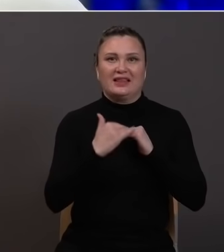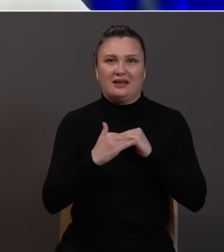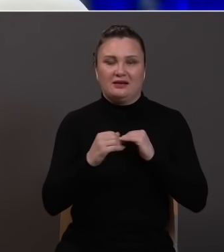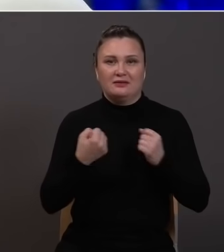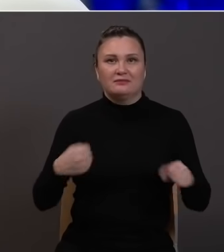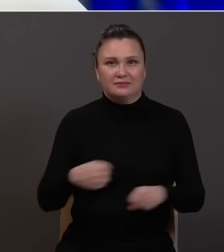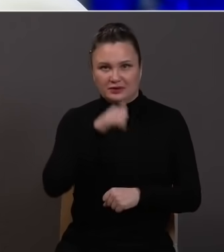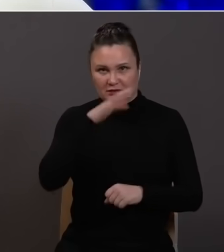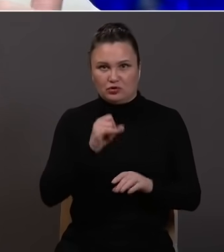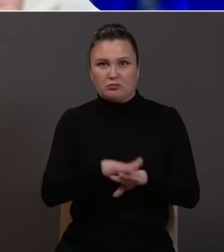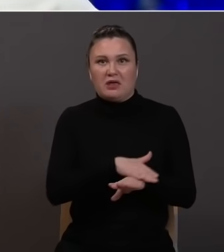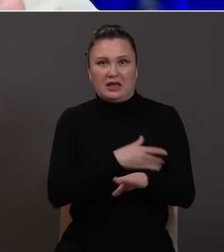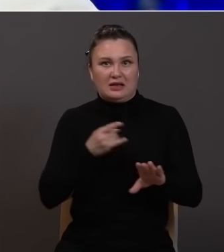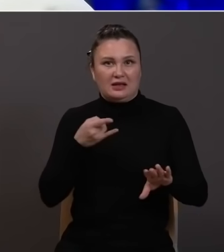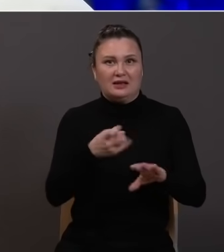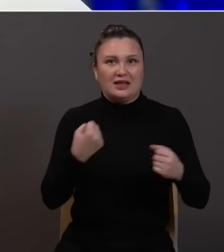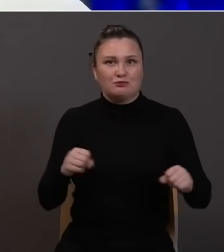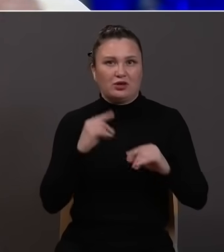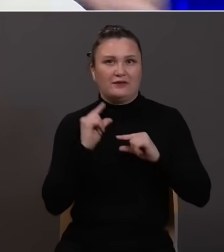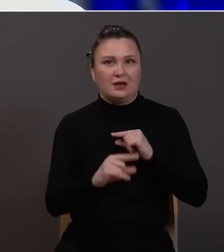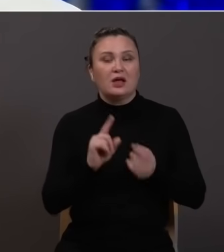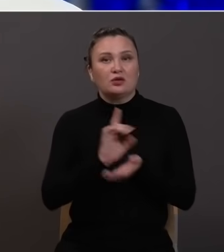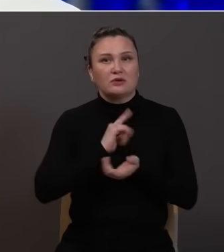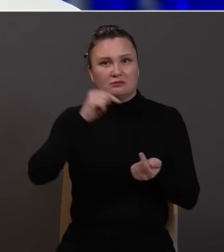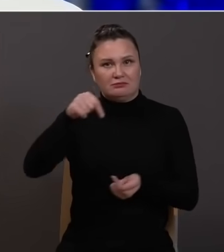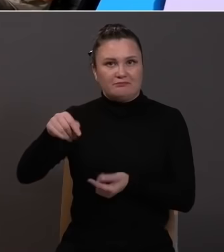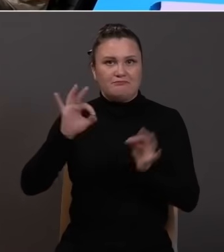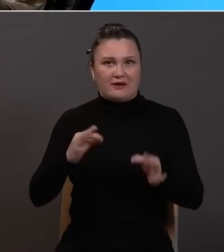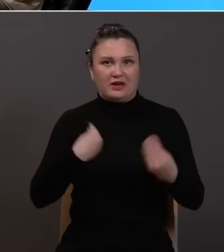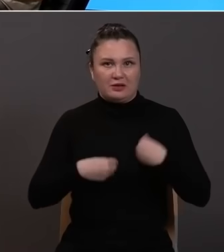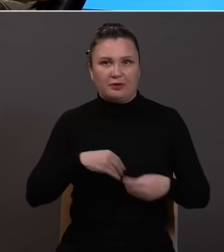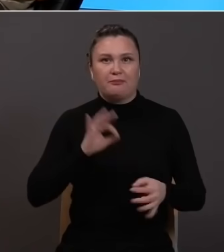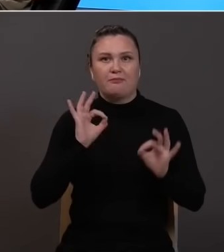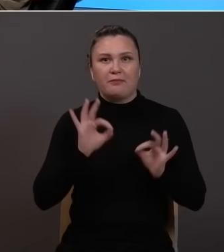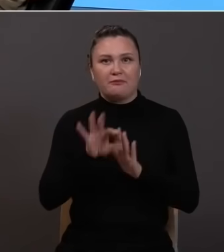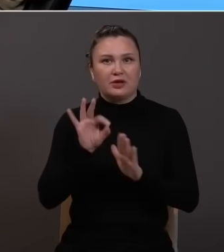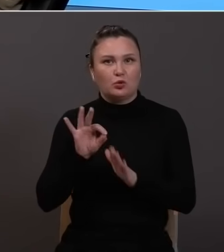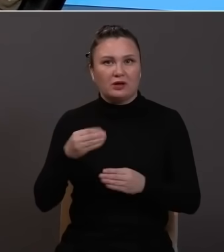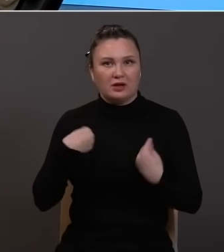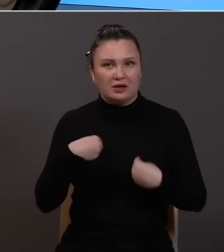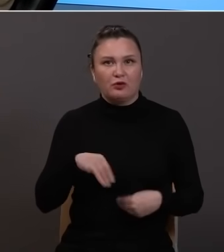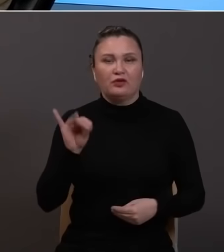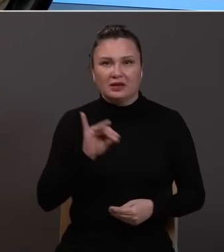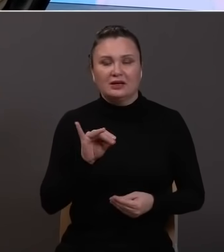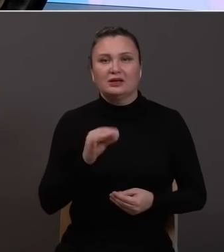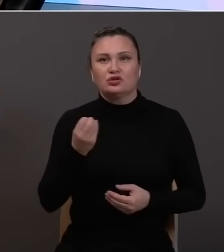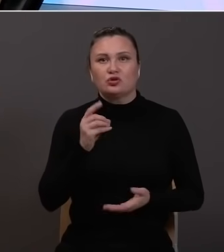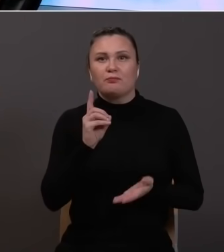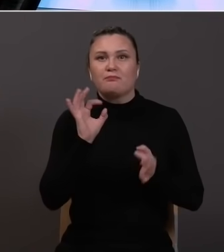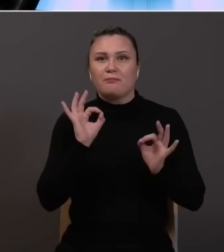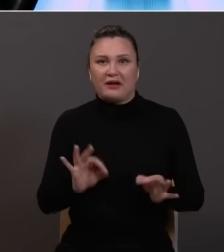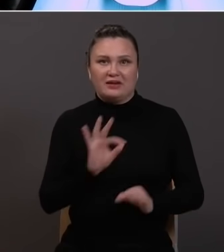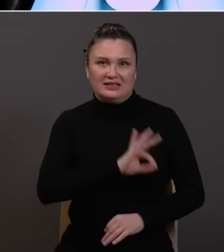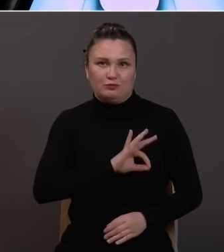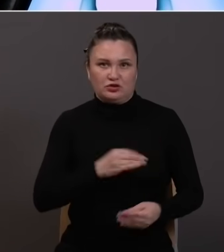показать результат хуже всех. Должна быть, а, правильная экипировка, б, правильно подобранная экипировка, ну и, с, еще правильно